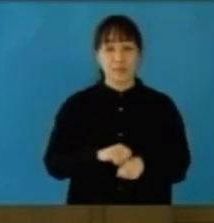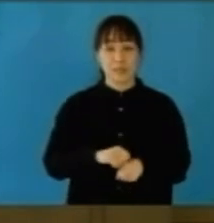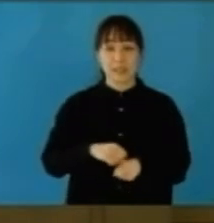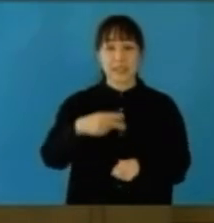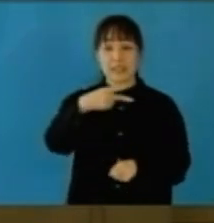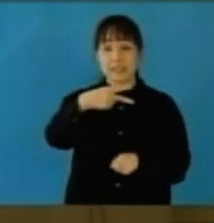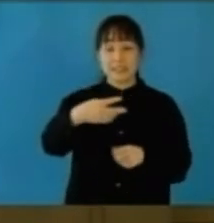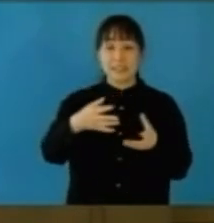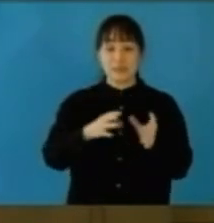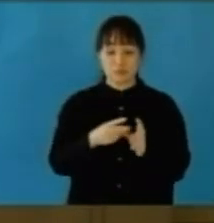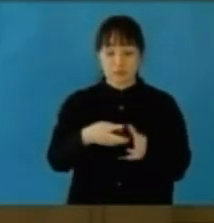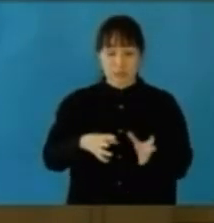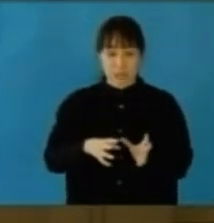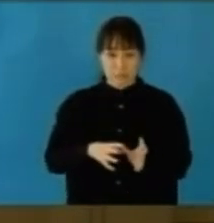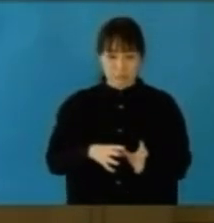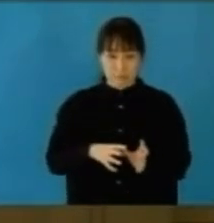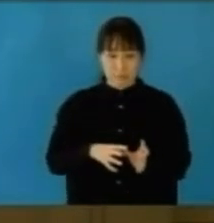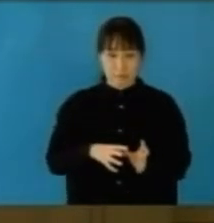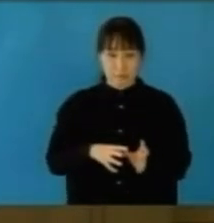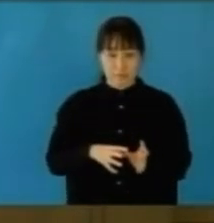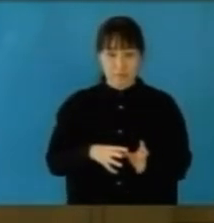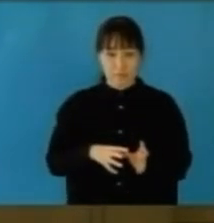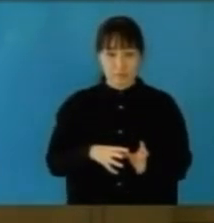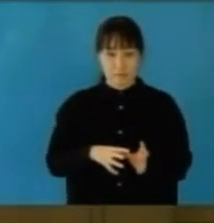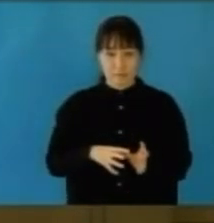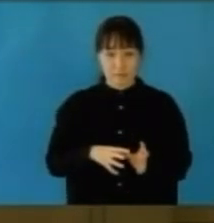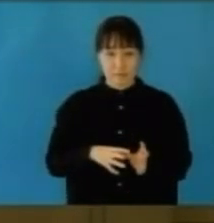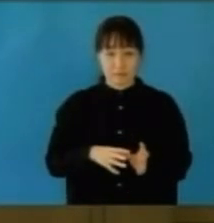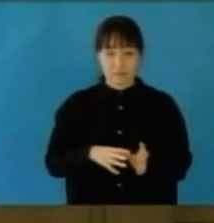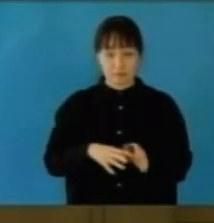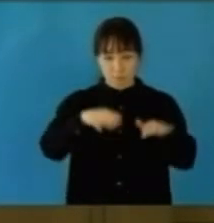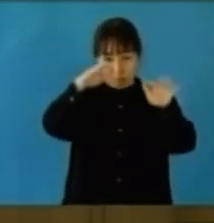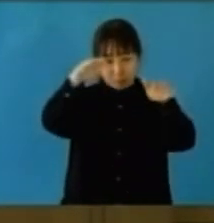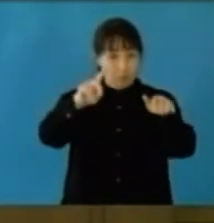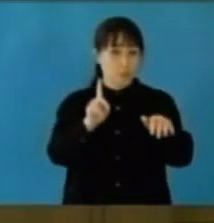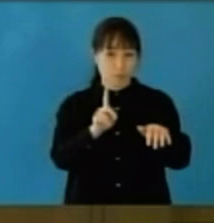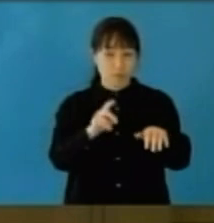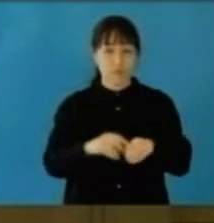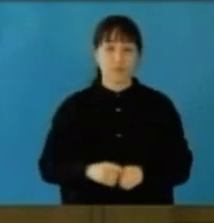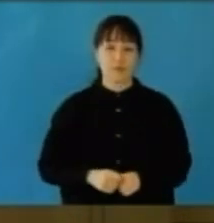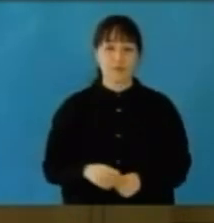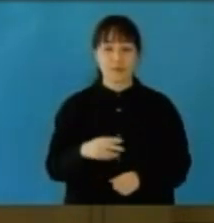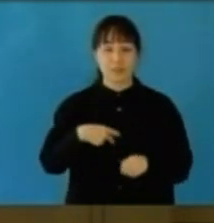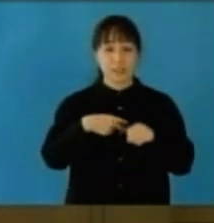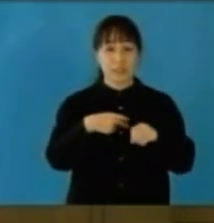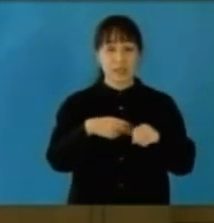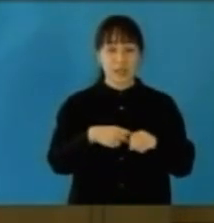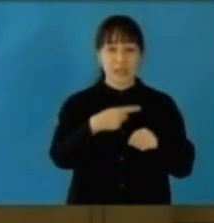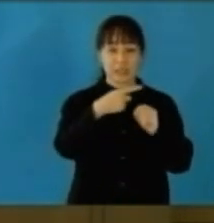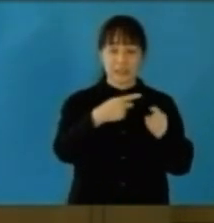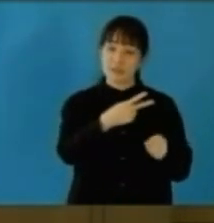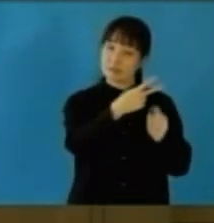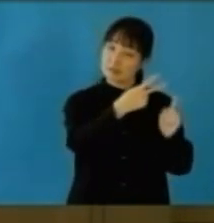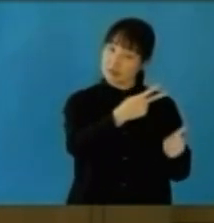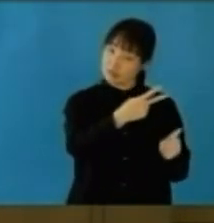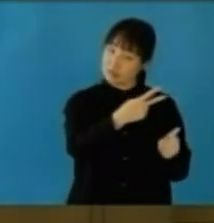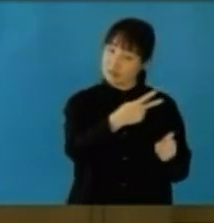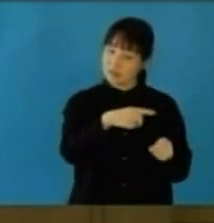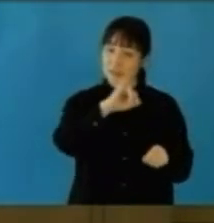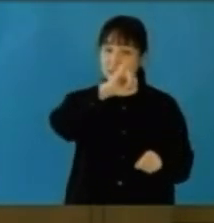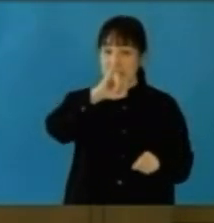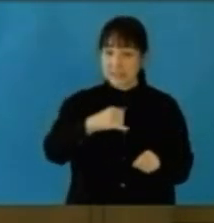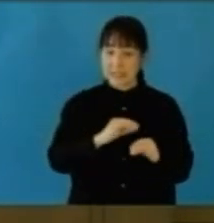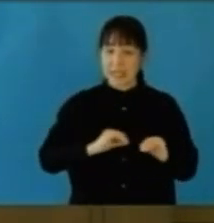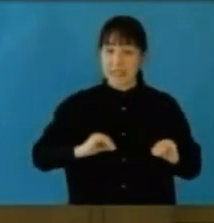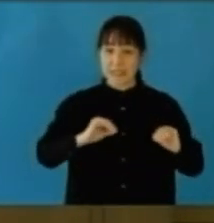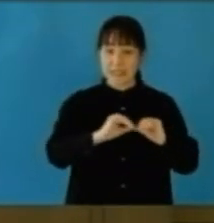軍をね、しっかりと知事ね、私も一緒に応募いきますよ。お願いしたいと思います。で、次、サッカーチームも1月中旬から2月中旬まで J リーグが12チ